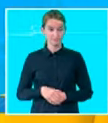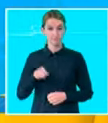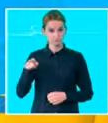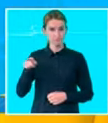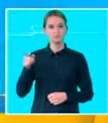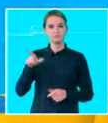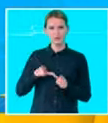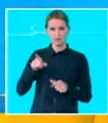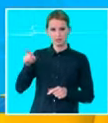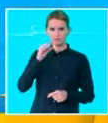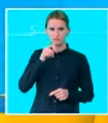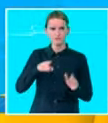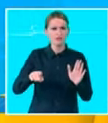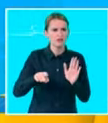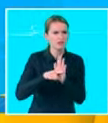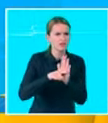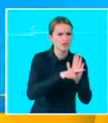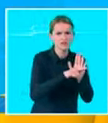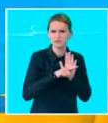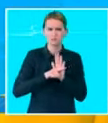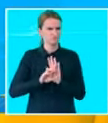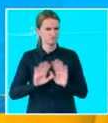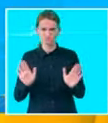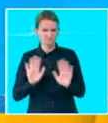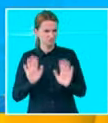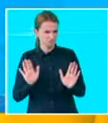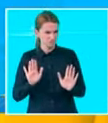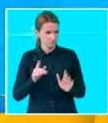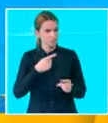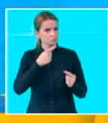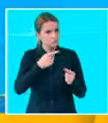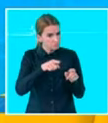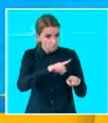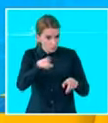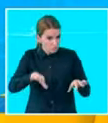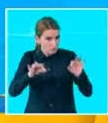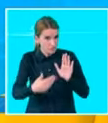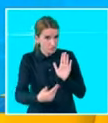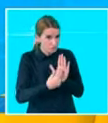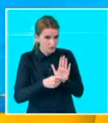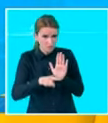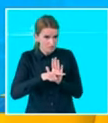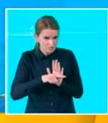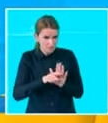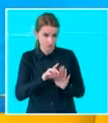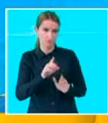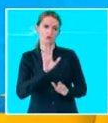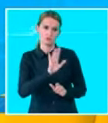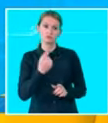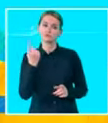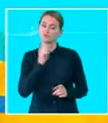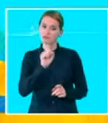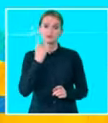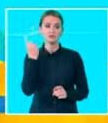раз. Така е. Готова ли сте, въпреки този хейт, да защитавате и то аргументирано тези две позиции? Да.